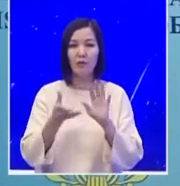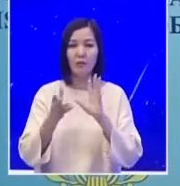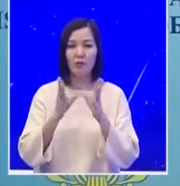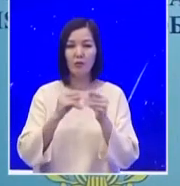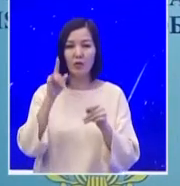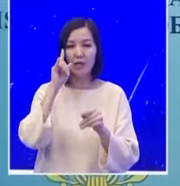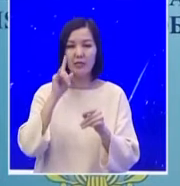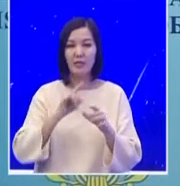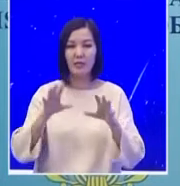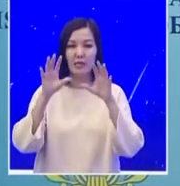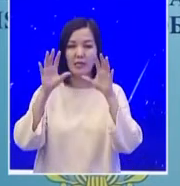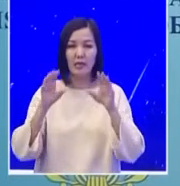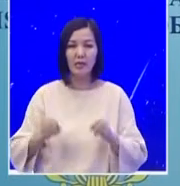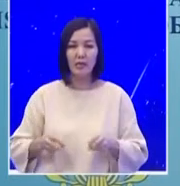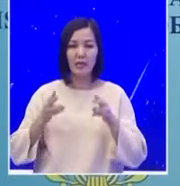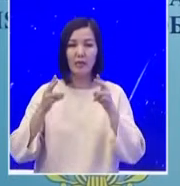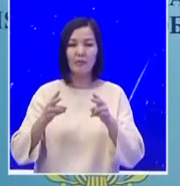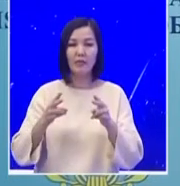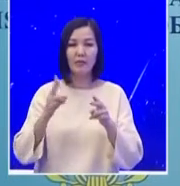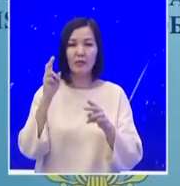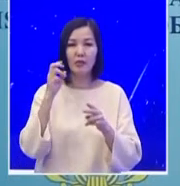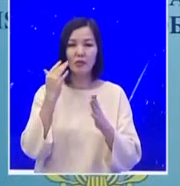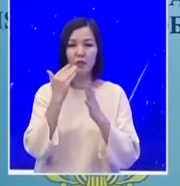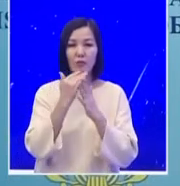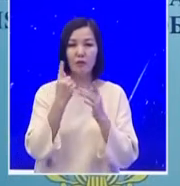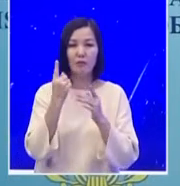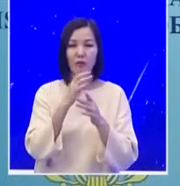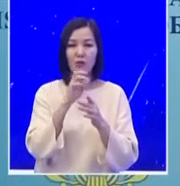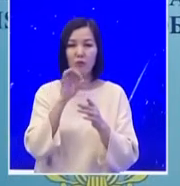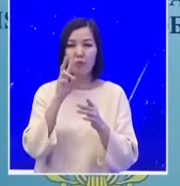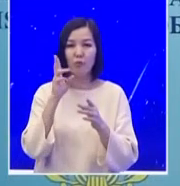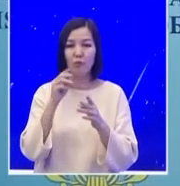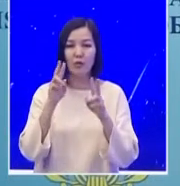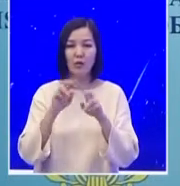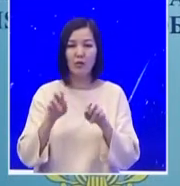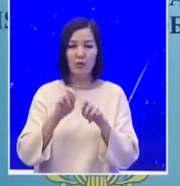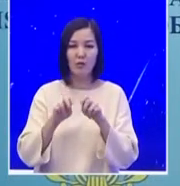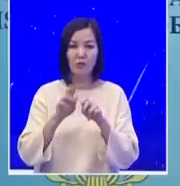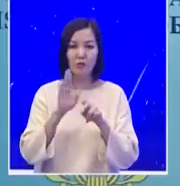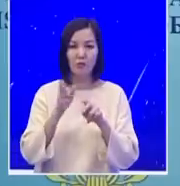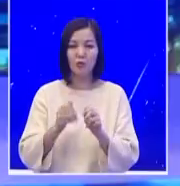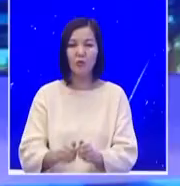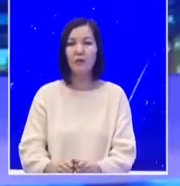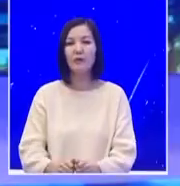Қазақстан Республикасының қылмыстық кодексінің 200-ші бабы 1-ші бөлігі бойынша тергеу жүргізілуде.